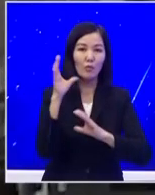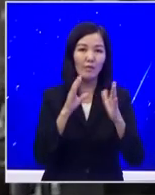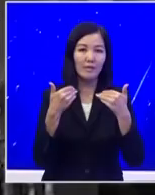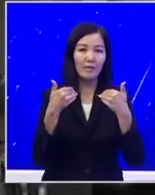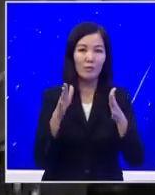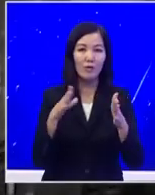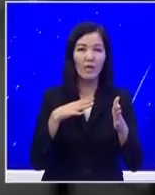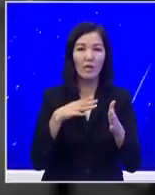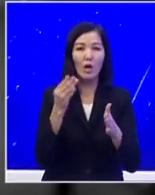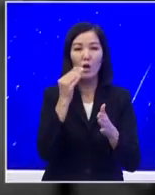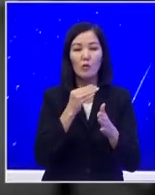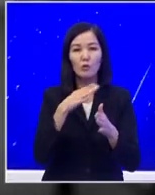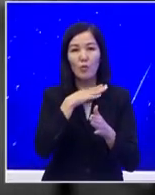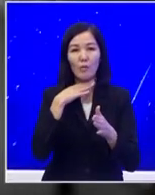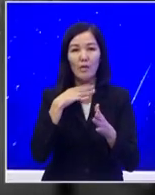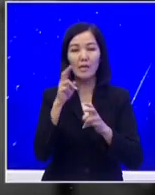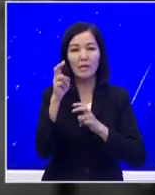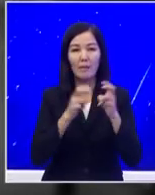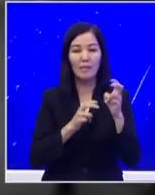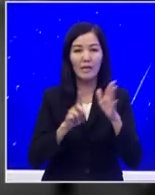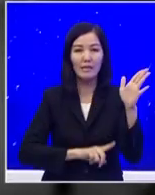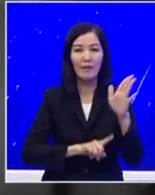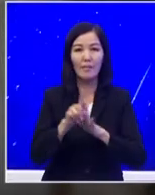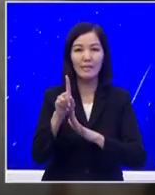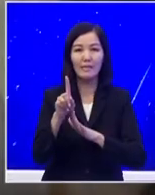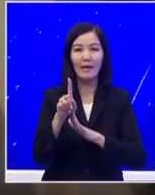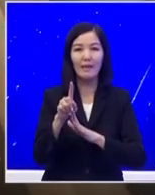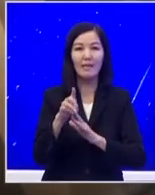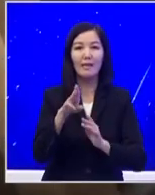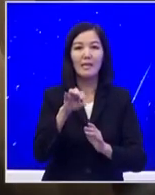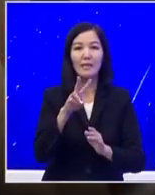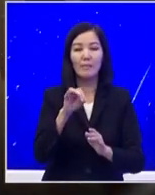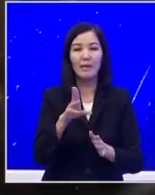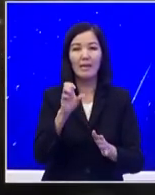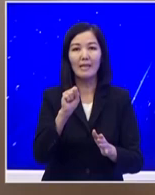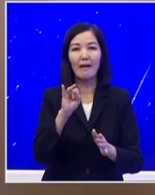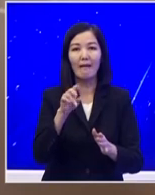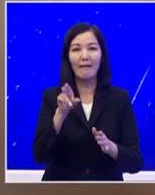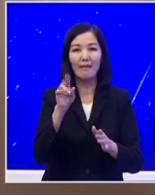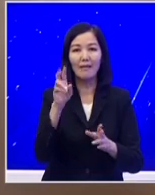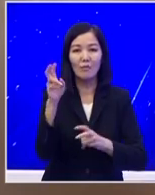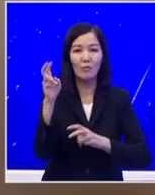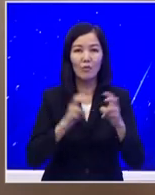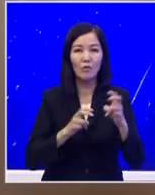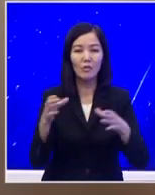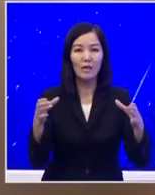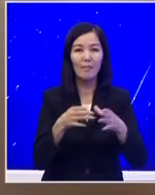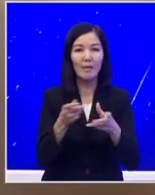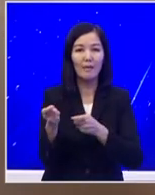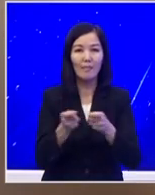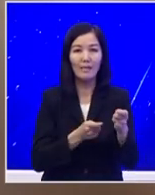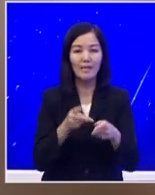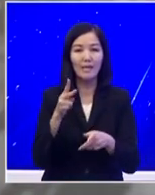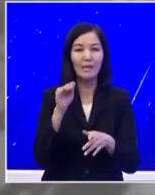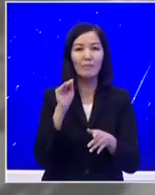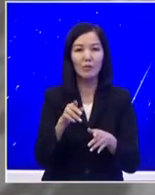жолын Үштөбе ет комбинатынан бастаған. Нарық заманда Темірлан Айдын өндірістік кооперативтерін басқарған. 2000 жылдан